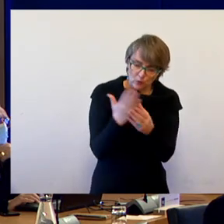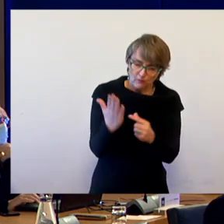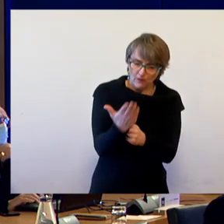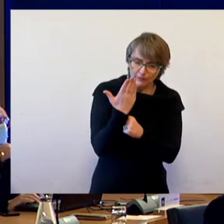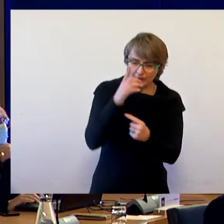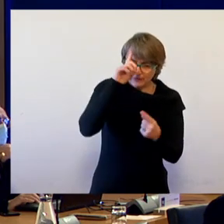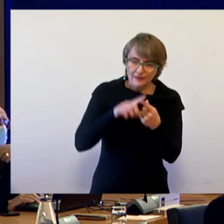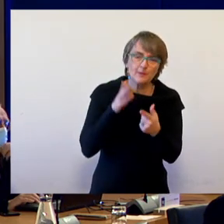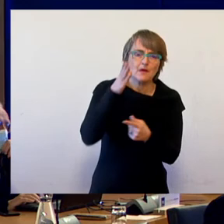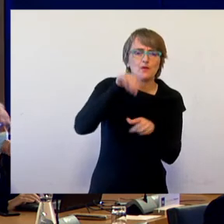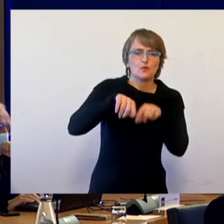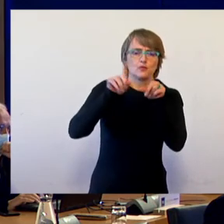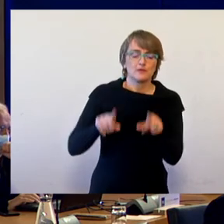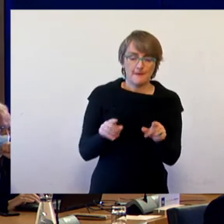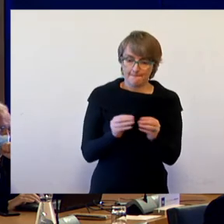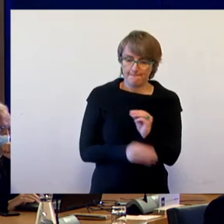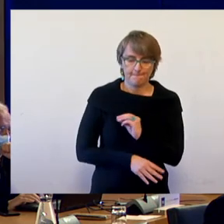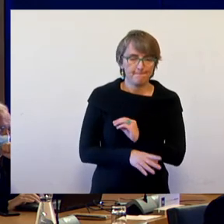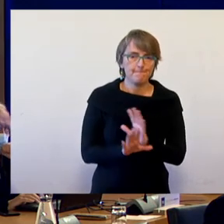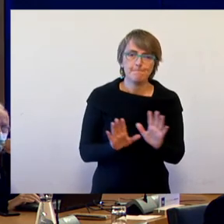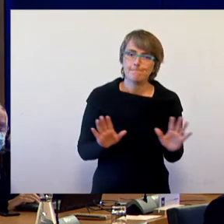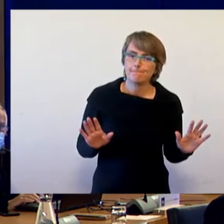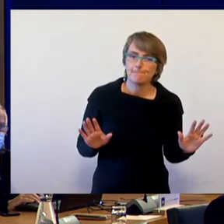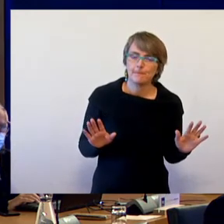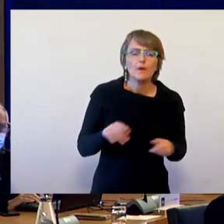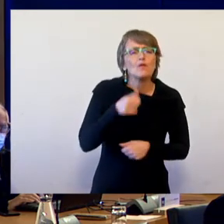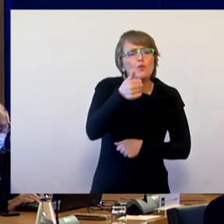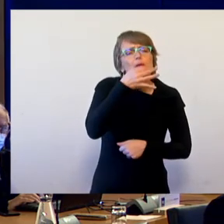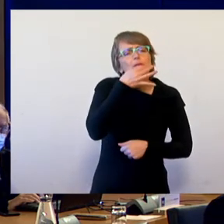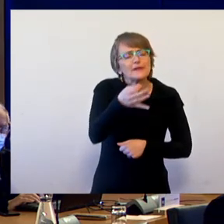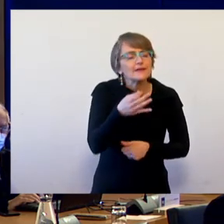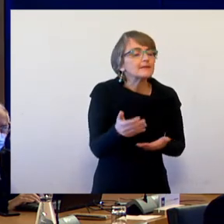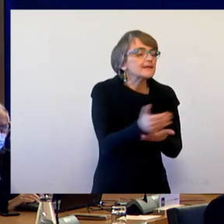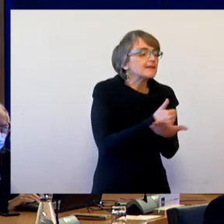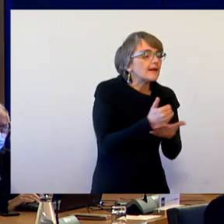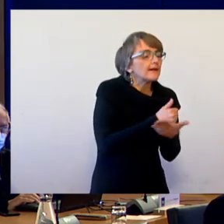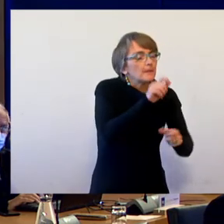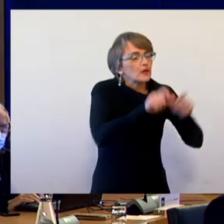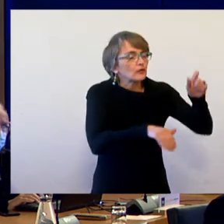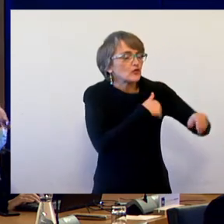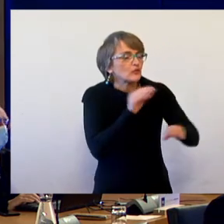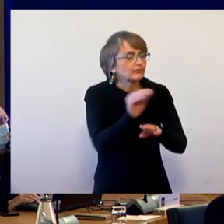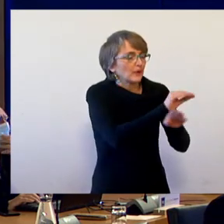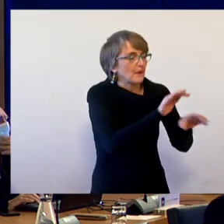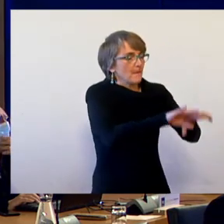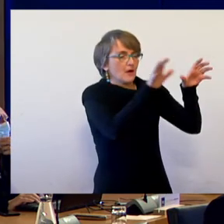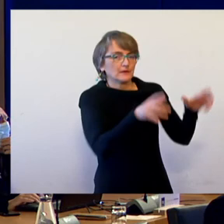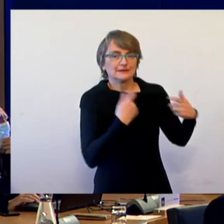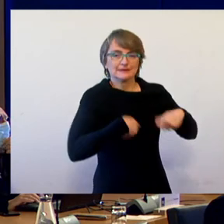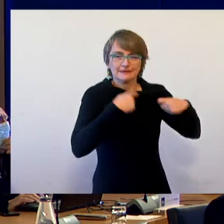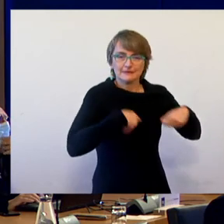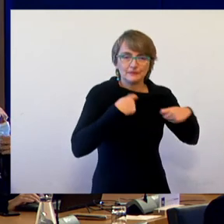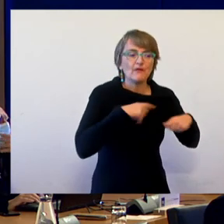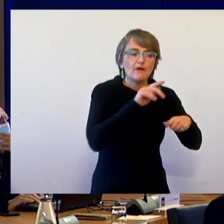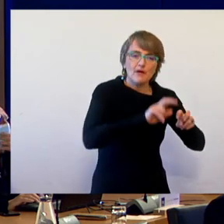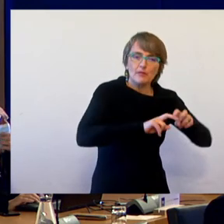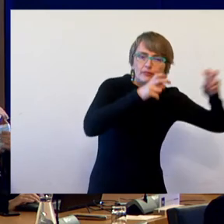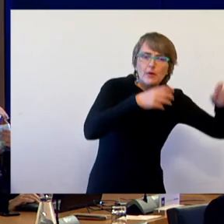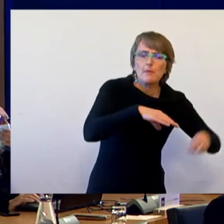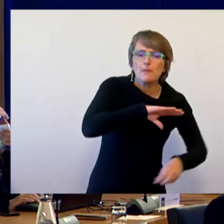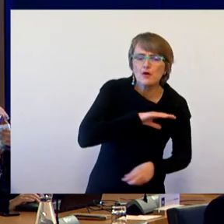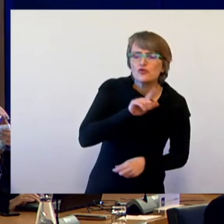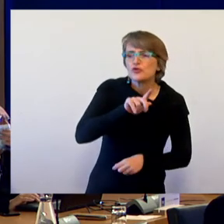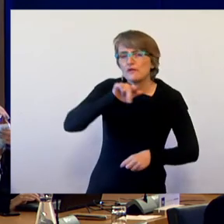d'orientation budgétaire. Alors vous précisez bien que la masse salariale va légèrement augmenter du fait de facteurs exogènes, du GVT et